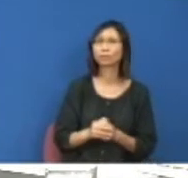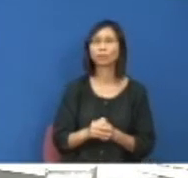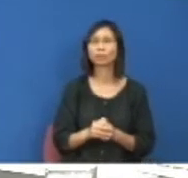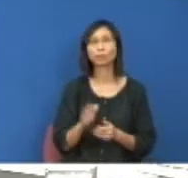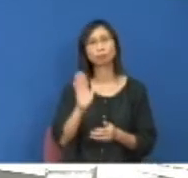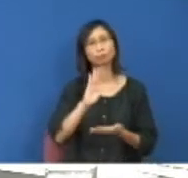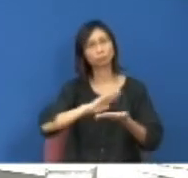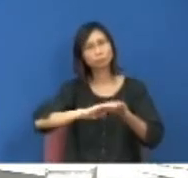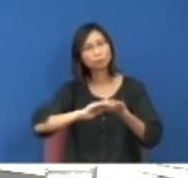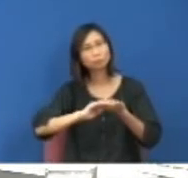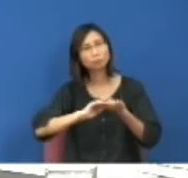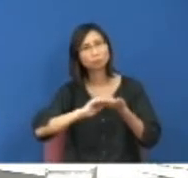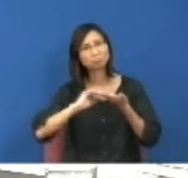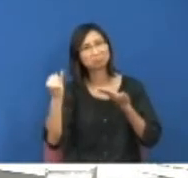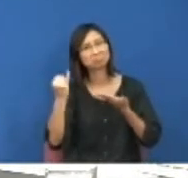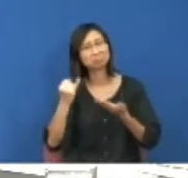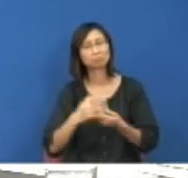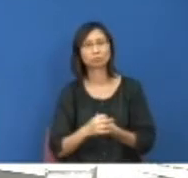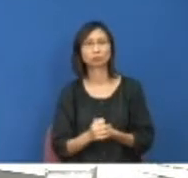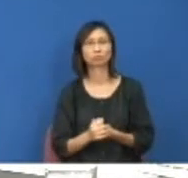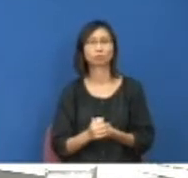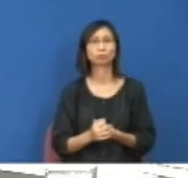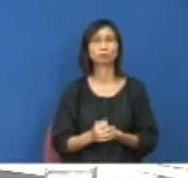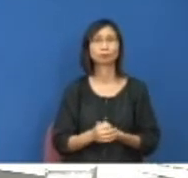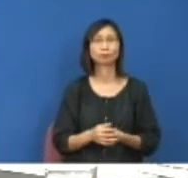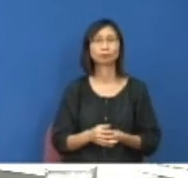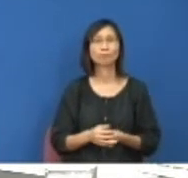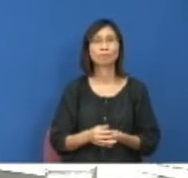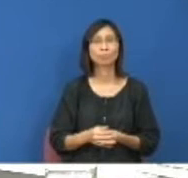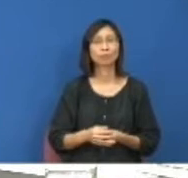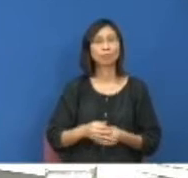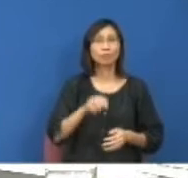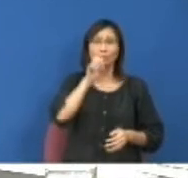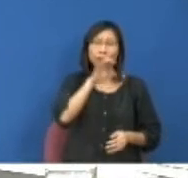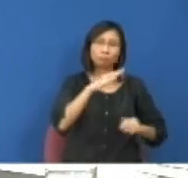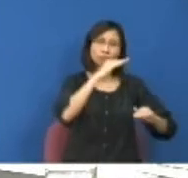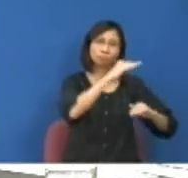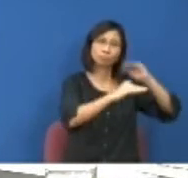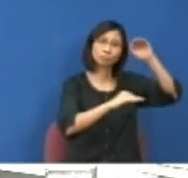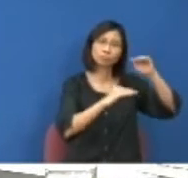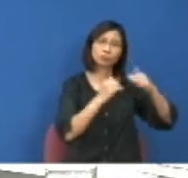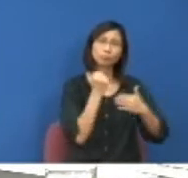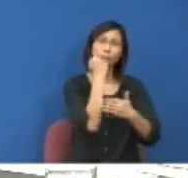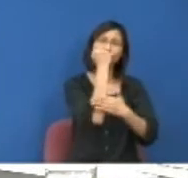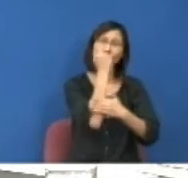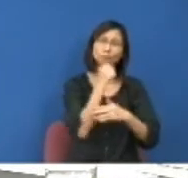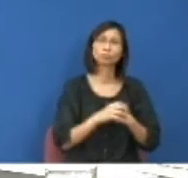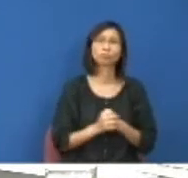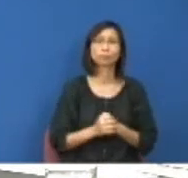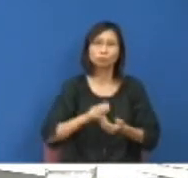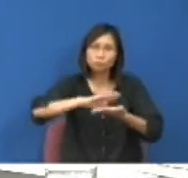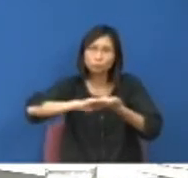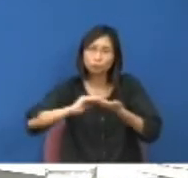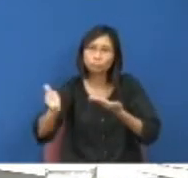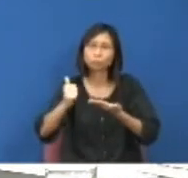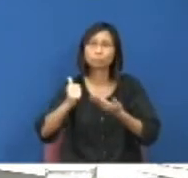必睇得清楚。其實你講話，階級鬥爭有什麼清楚得過是革命呢？即是階級